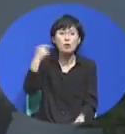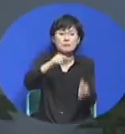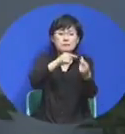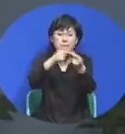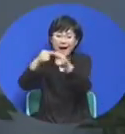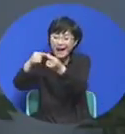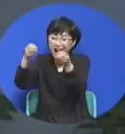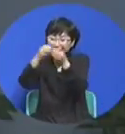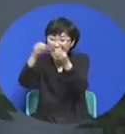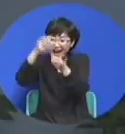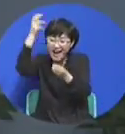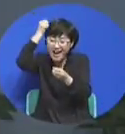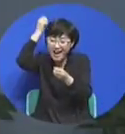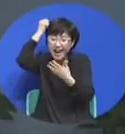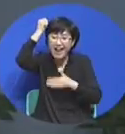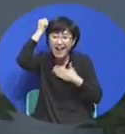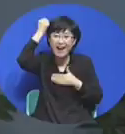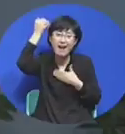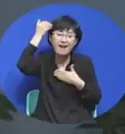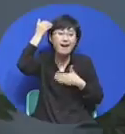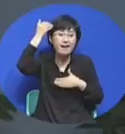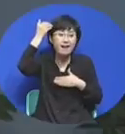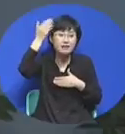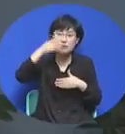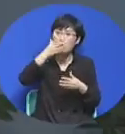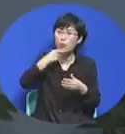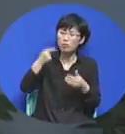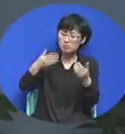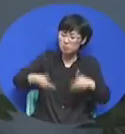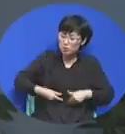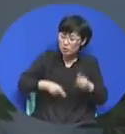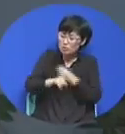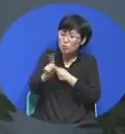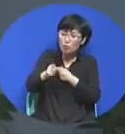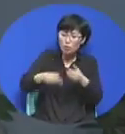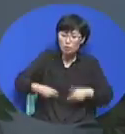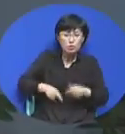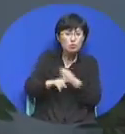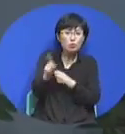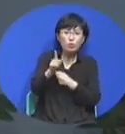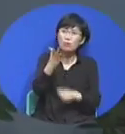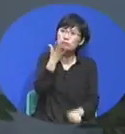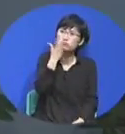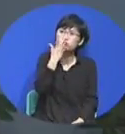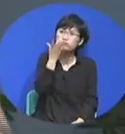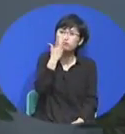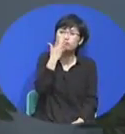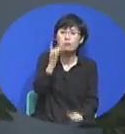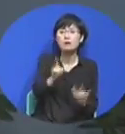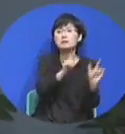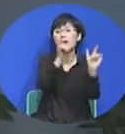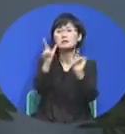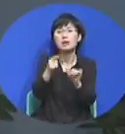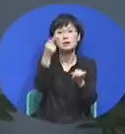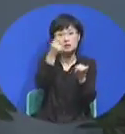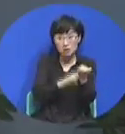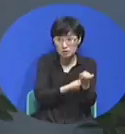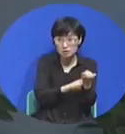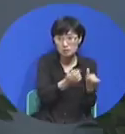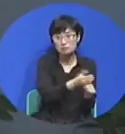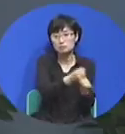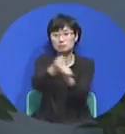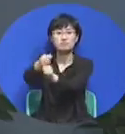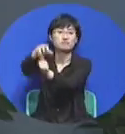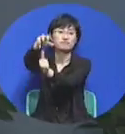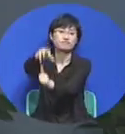그렇게 필요하다는 것을 몰란 거예요. So they've heard the gospel, they know the gospel, but they don't see the need for the gospel at all. 이게 포로가 돼버린 거예요. That's why